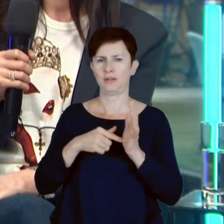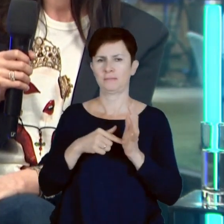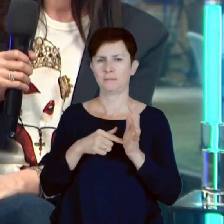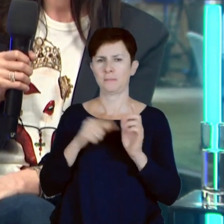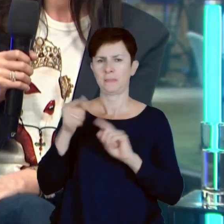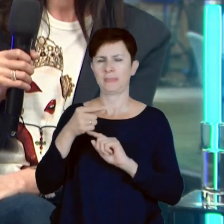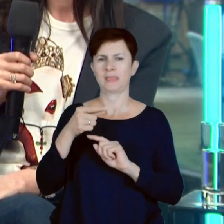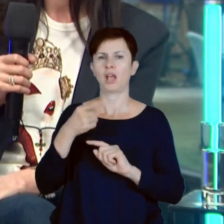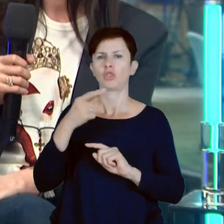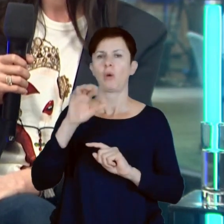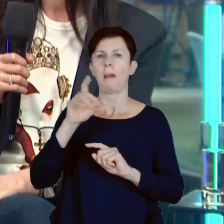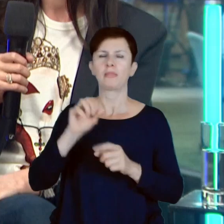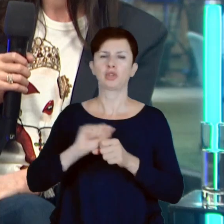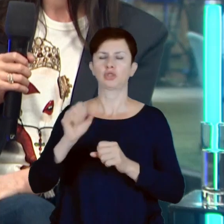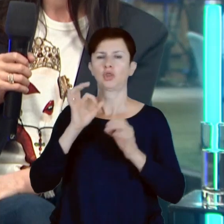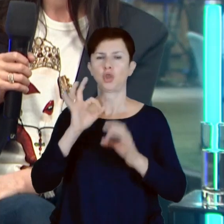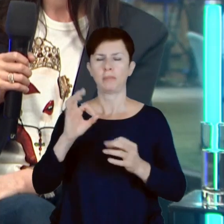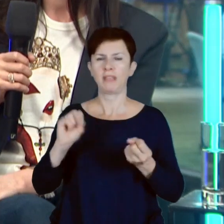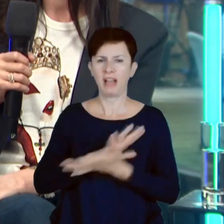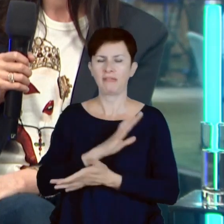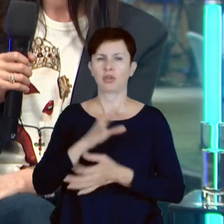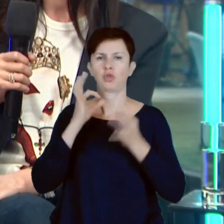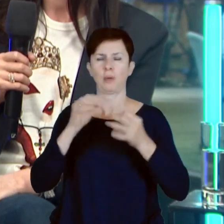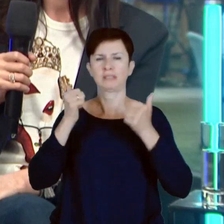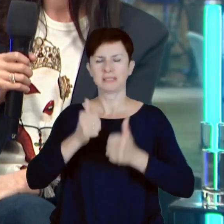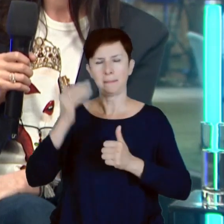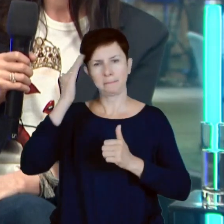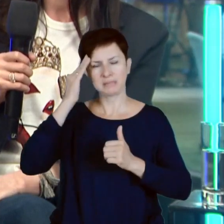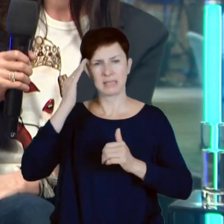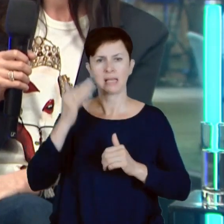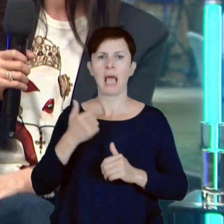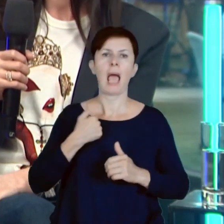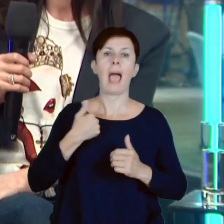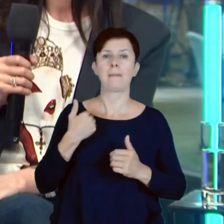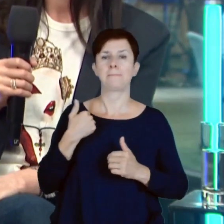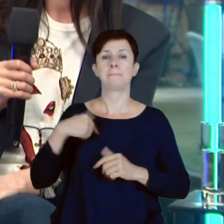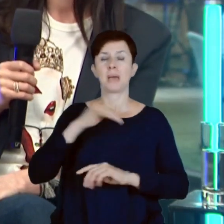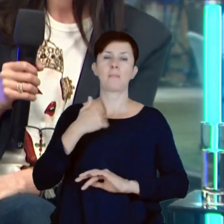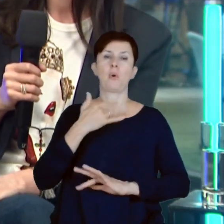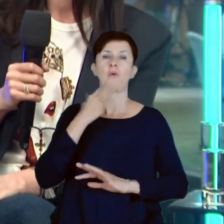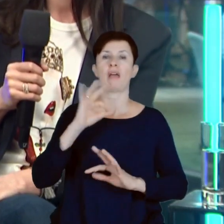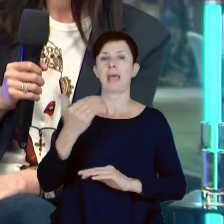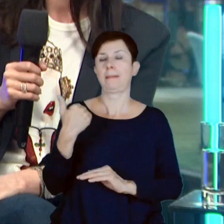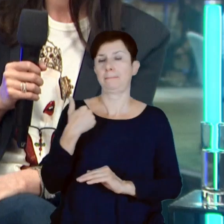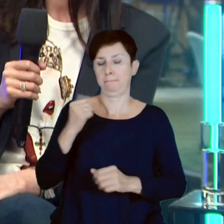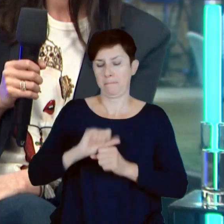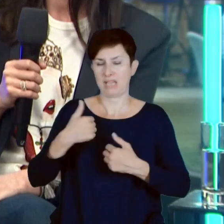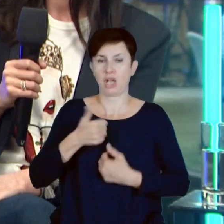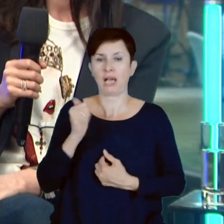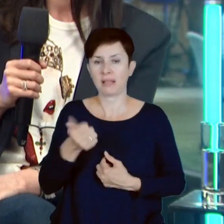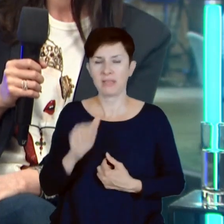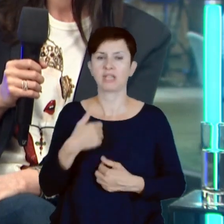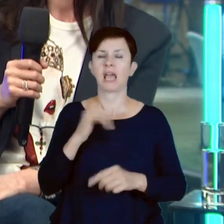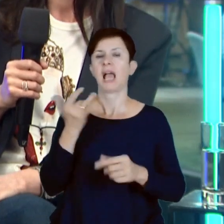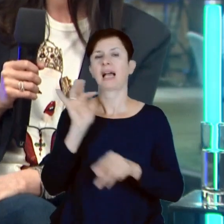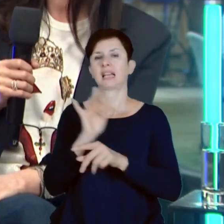nawyki, dobrostan psychiczny. My rozmawialiśmy głównie o tym, jak być kompetentnym, może jak być krytycznym wobec mediów i jak